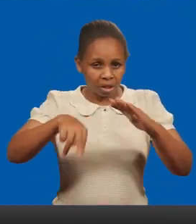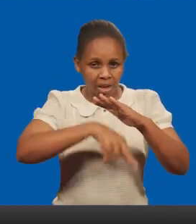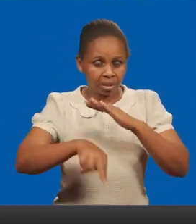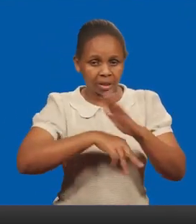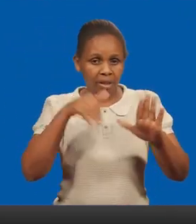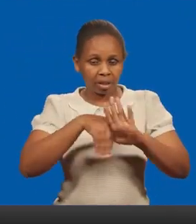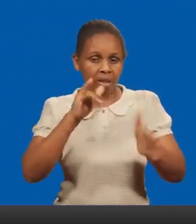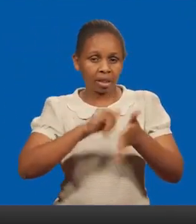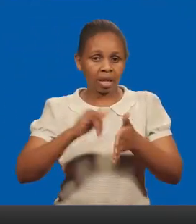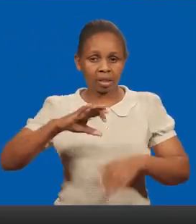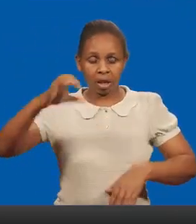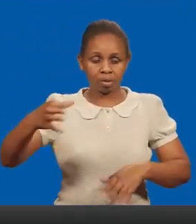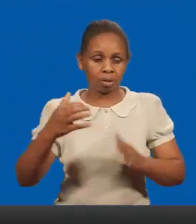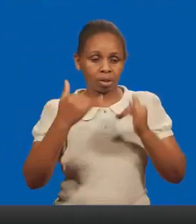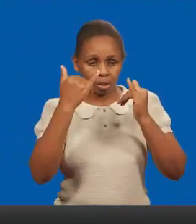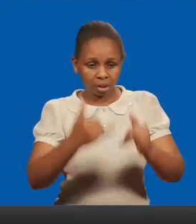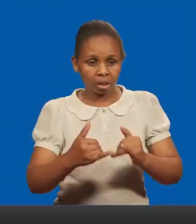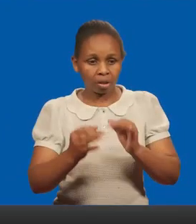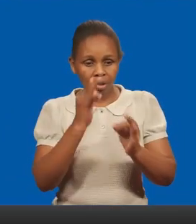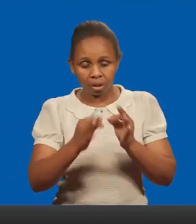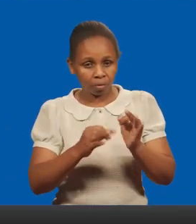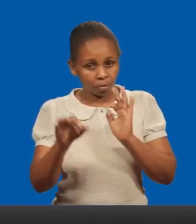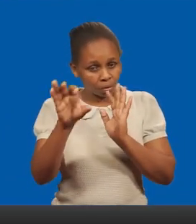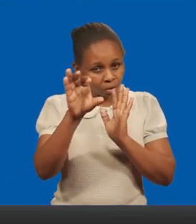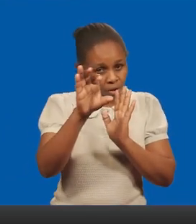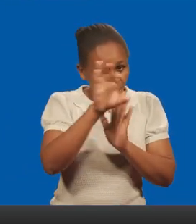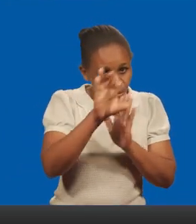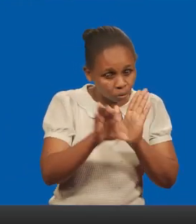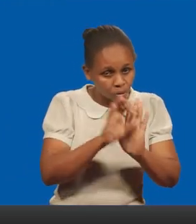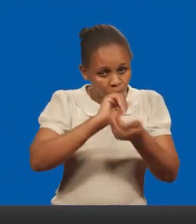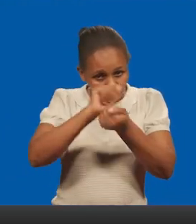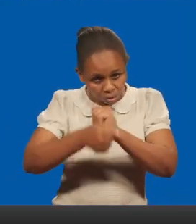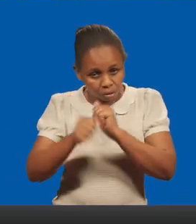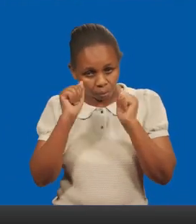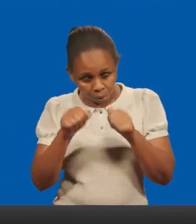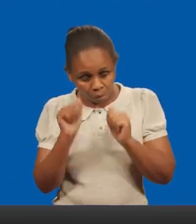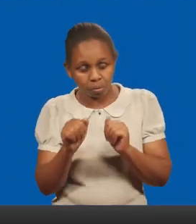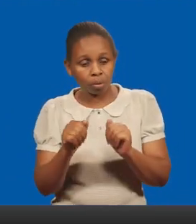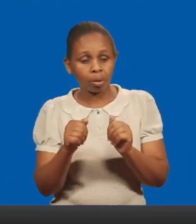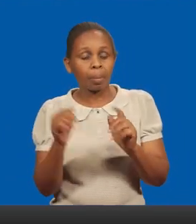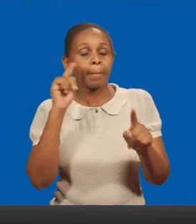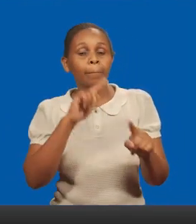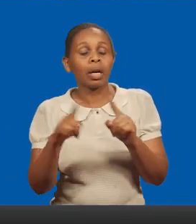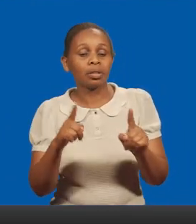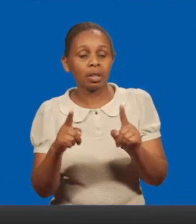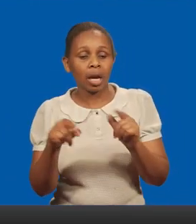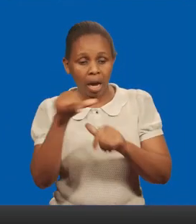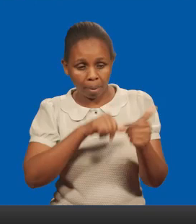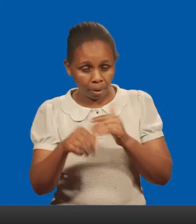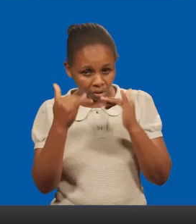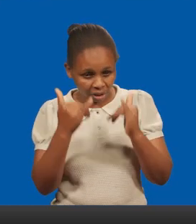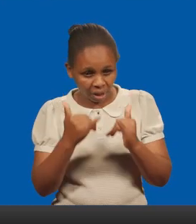ya chekechea katika kaunti hiyo. Kama ni katiba tutabadilisha, tutajua basi ni katiba